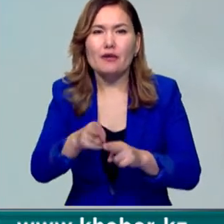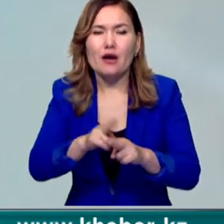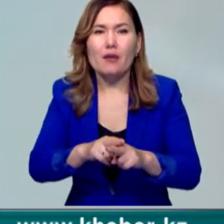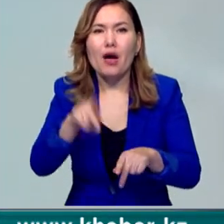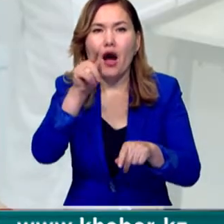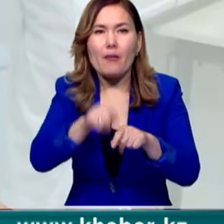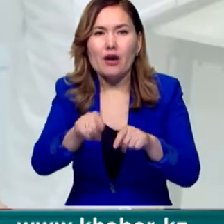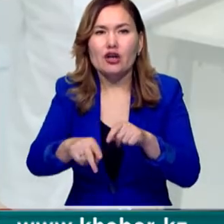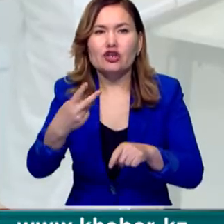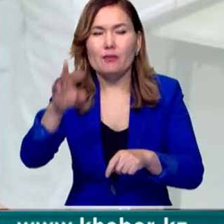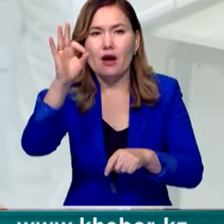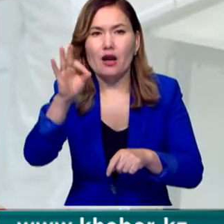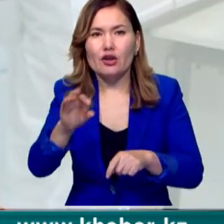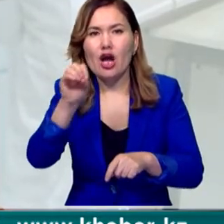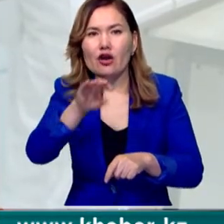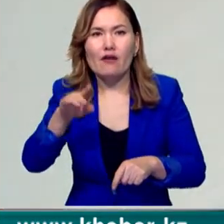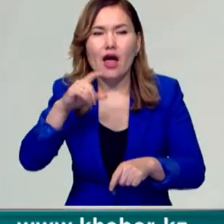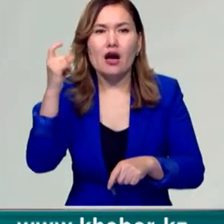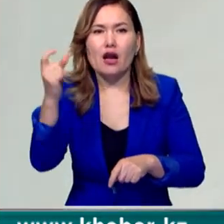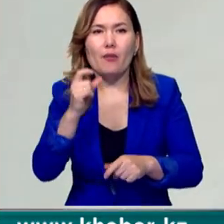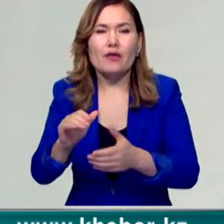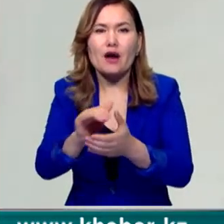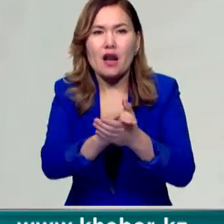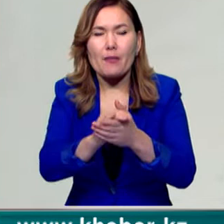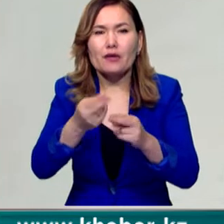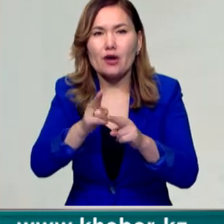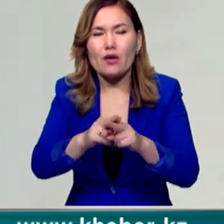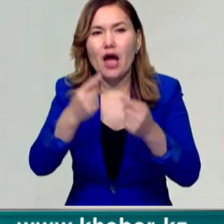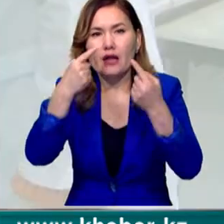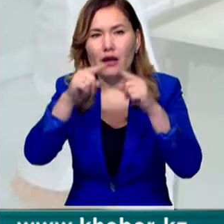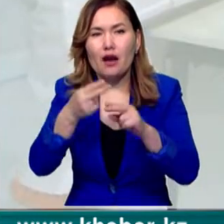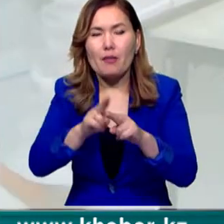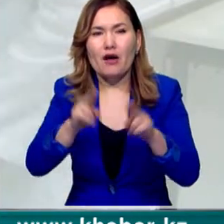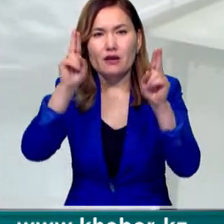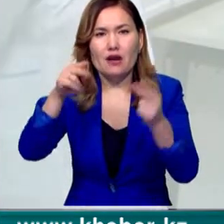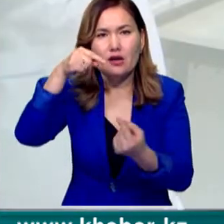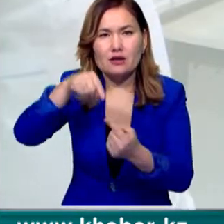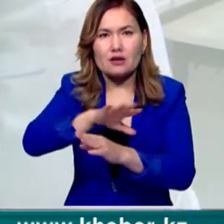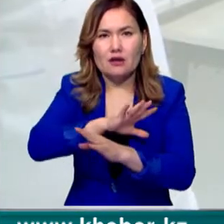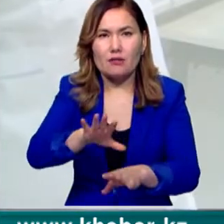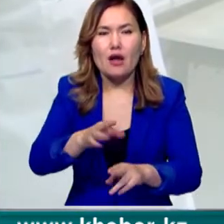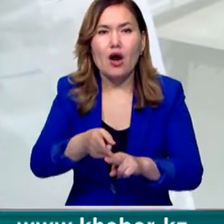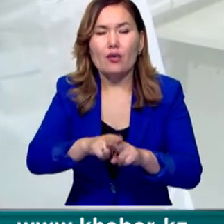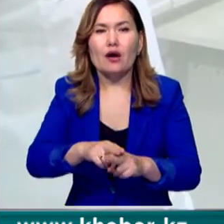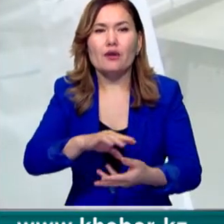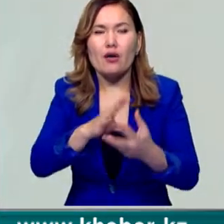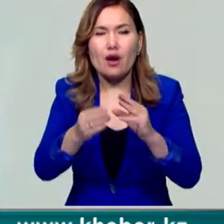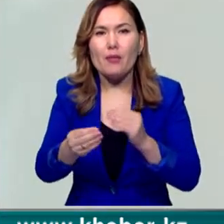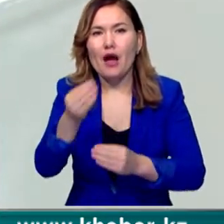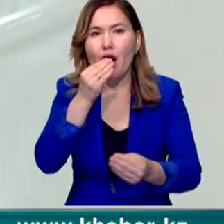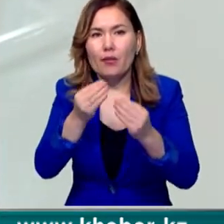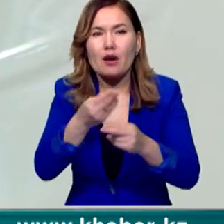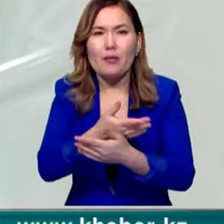сынаманың 20% Еуразиялық экономикалық одақтың техникалық регламенттеріне сай болмай шыққан. Әсіресе